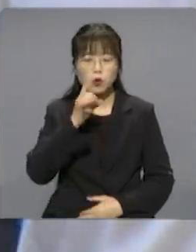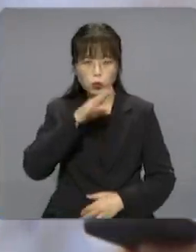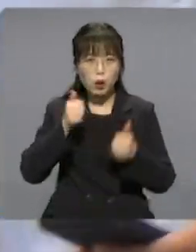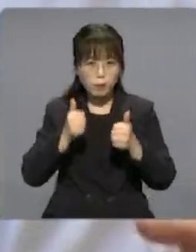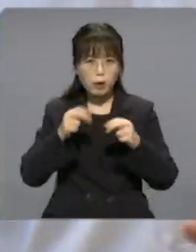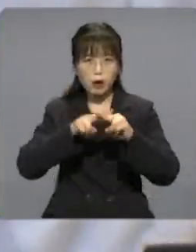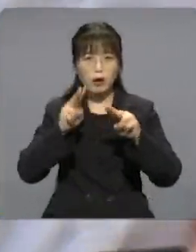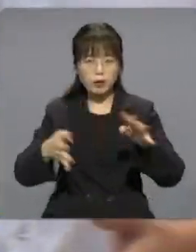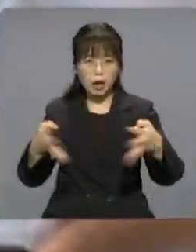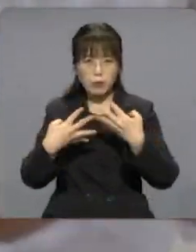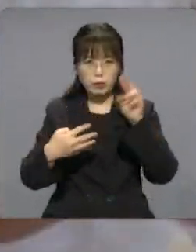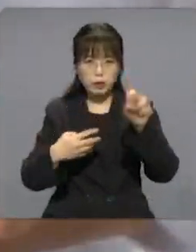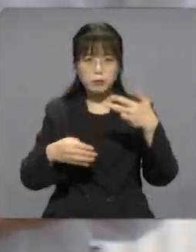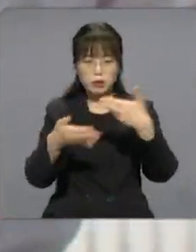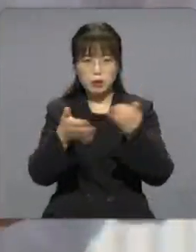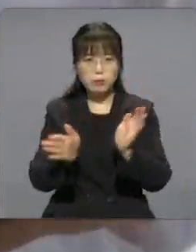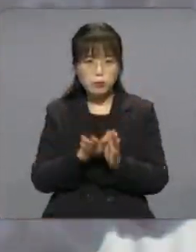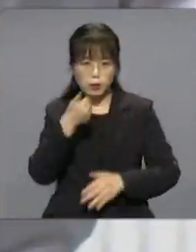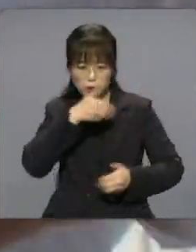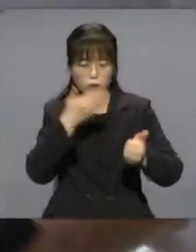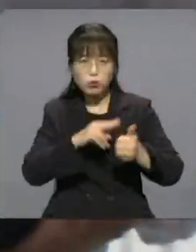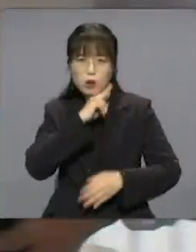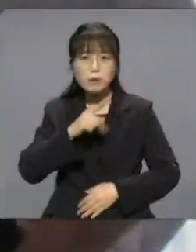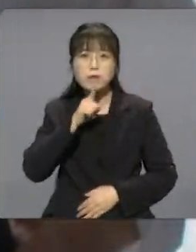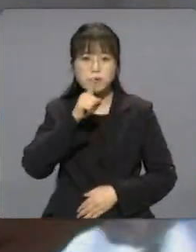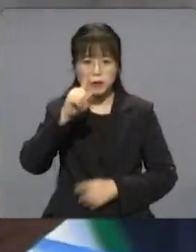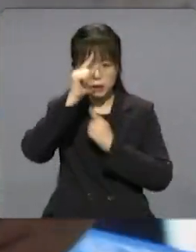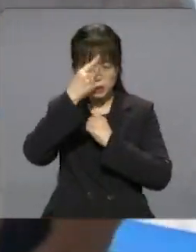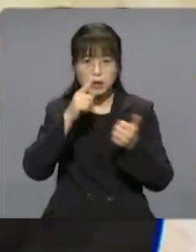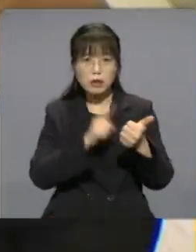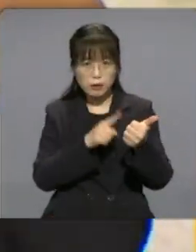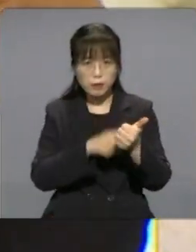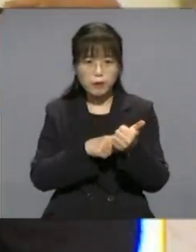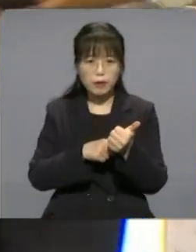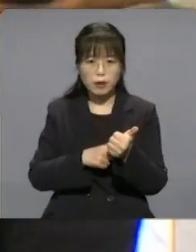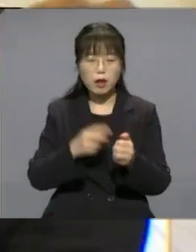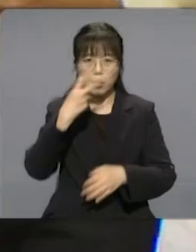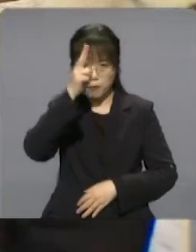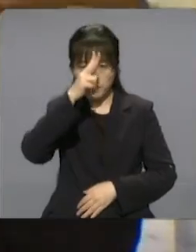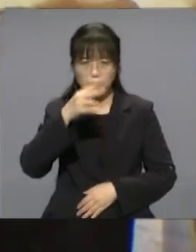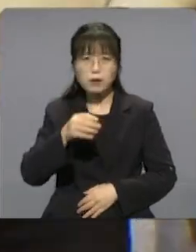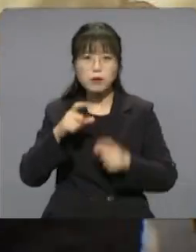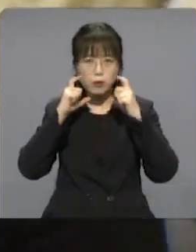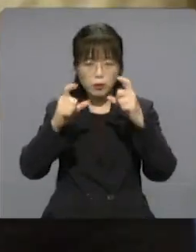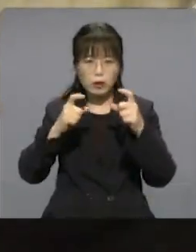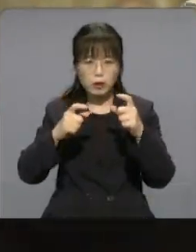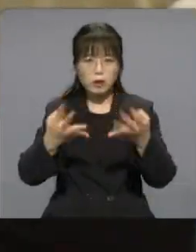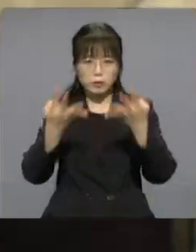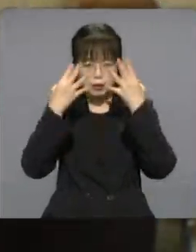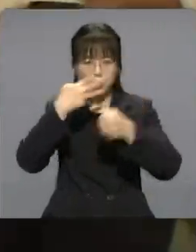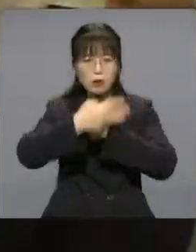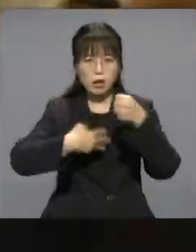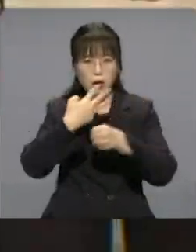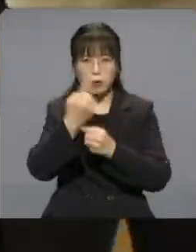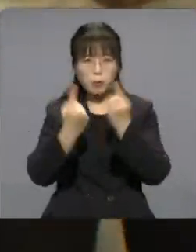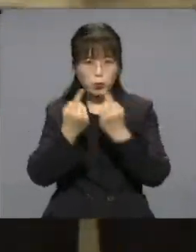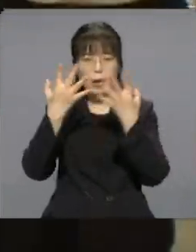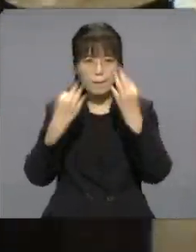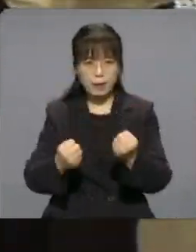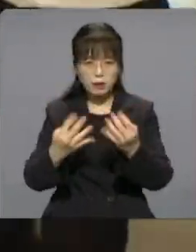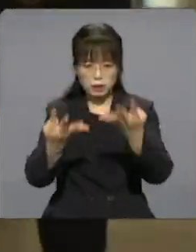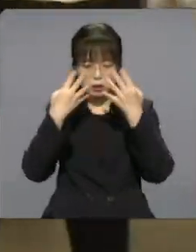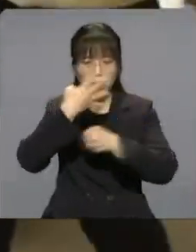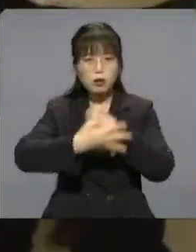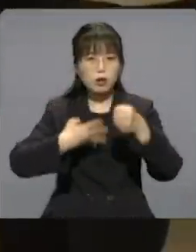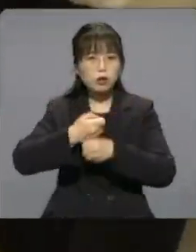서울중앙지법 형사합의 27부는 알선수재 혐의로 기소된 이 전 총장에 대해 검찰이 구형한 징역 3년보다 높은 징역